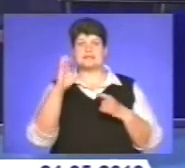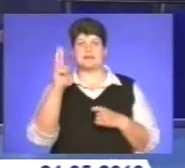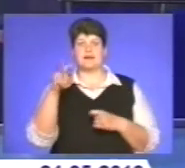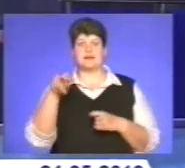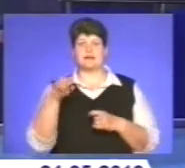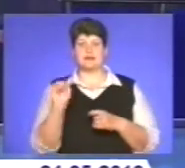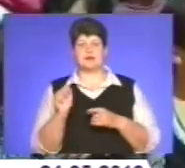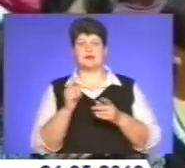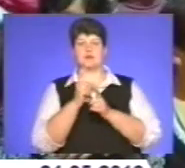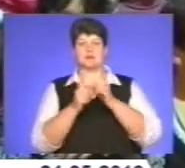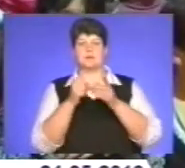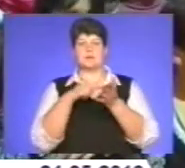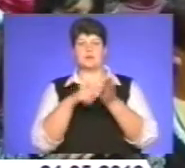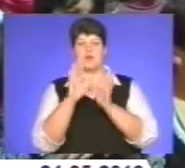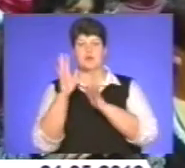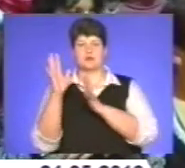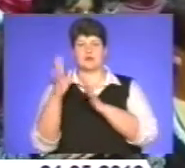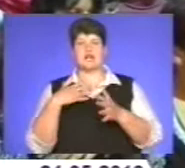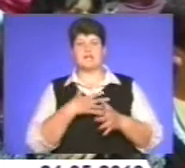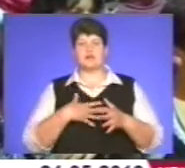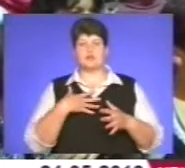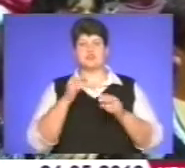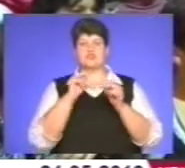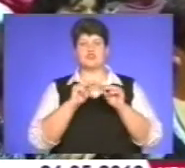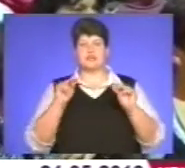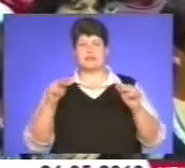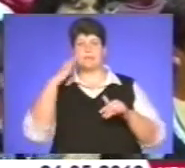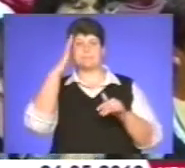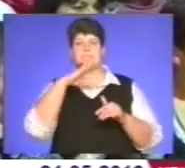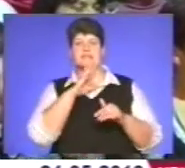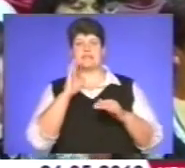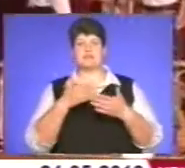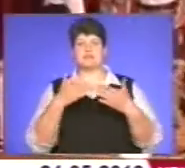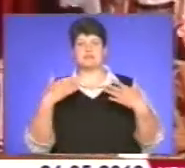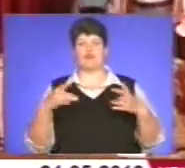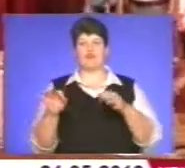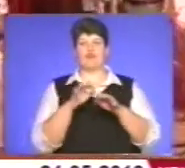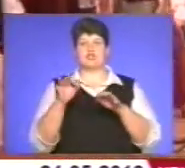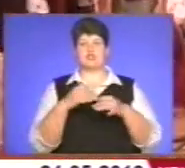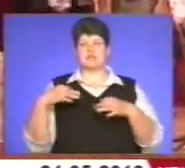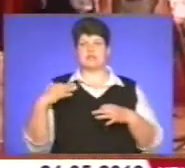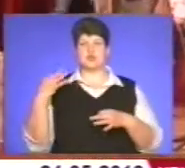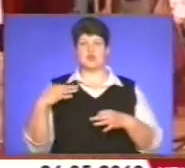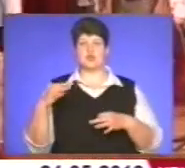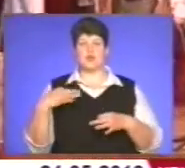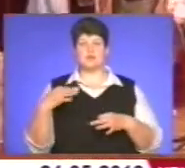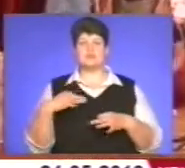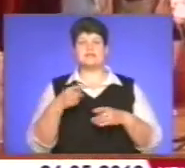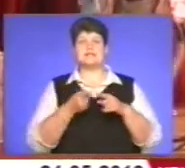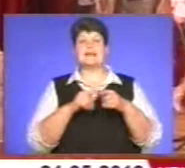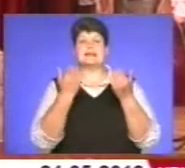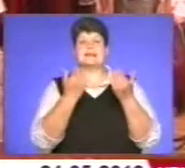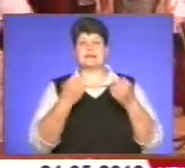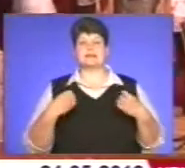парку. Хвилюються учителі, батьки, випускники у вишитих строях. Це таки їхнє свято, адже